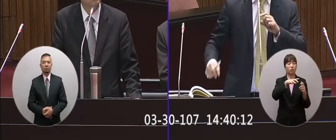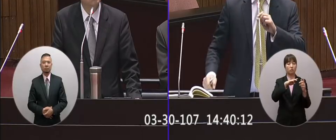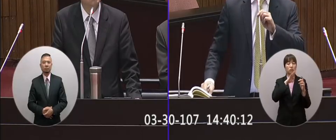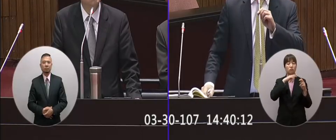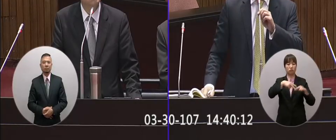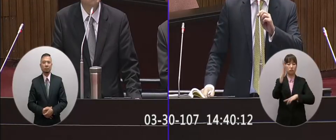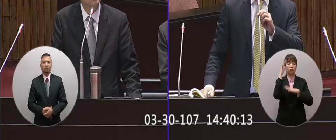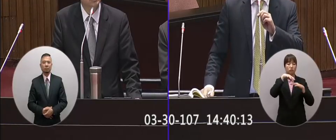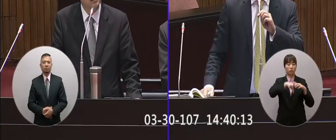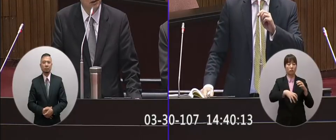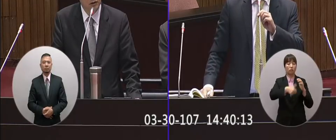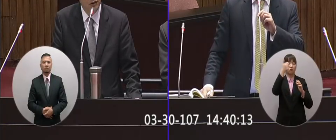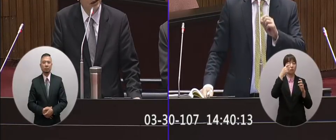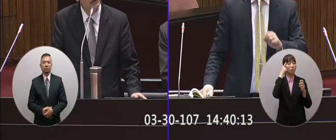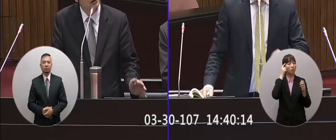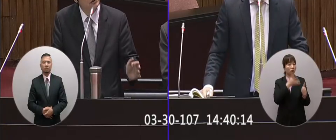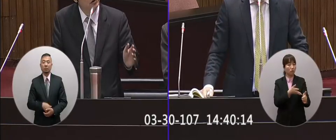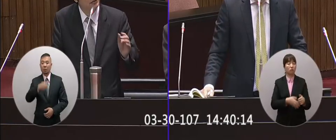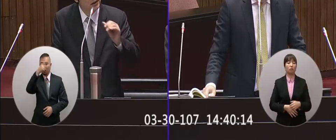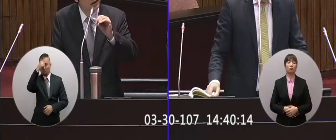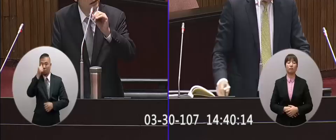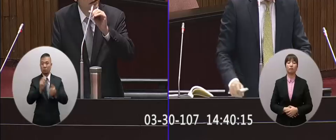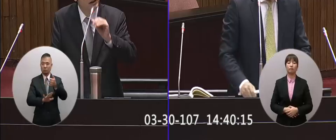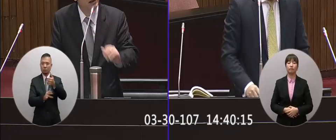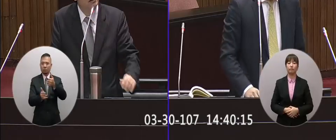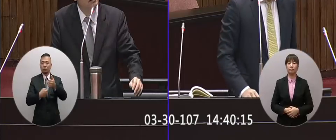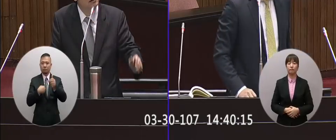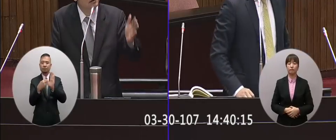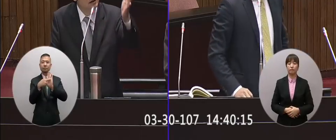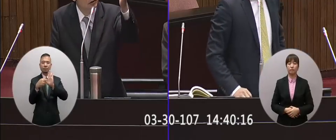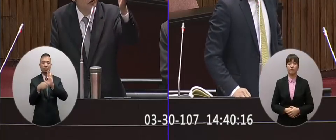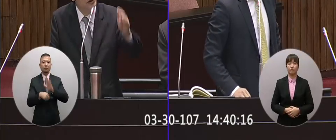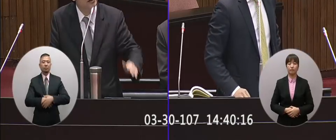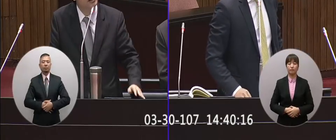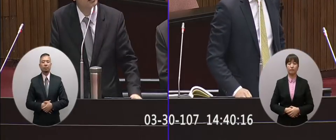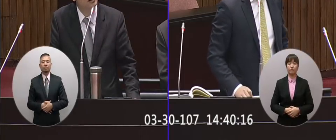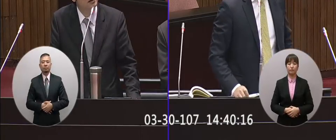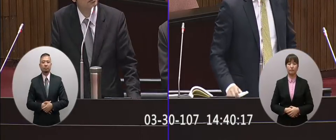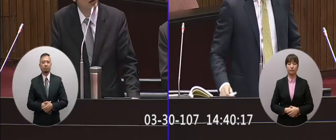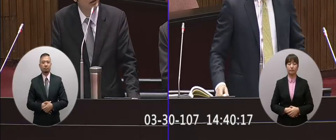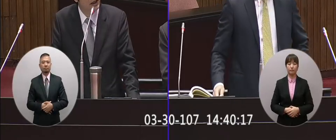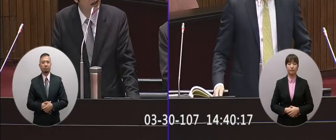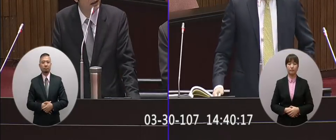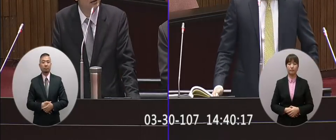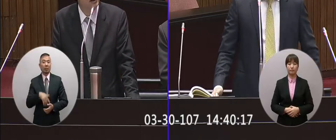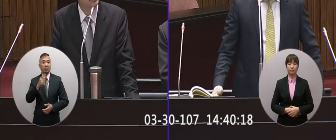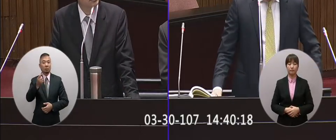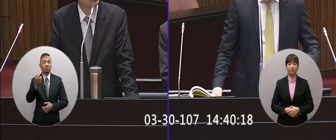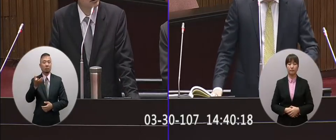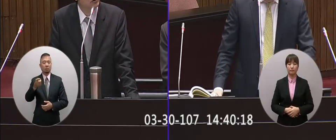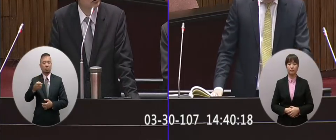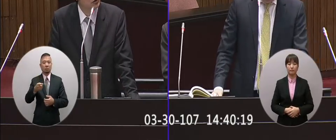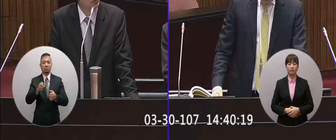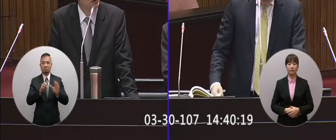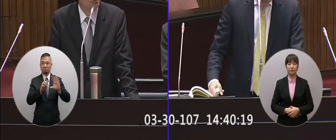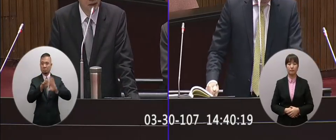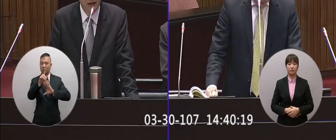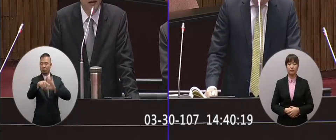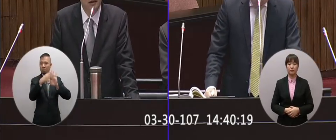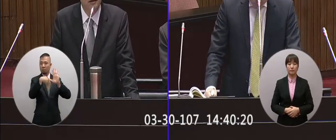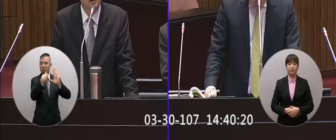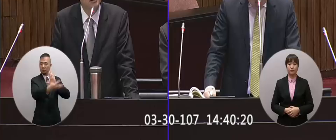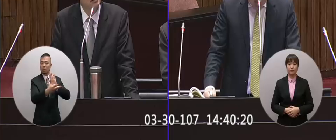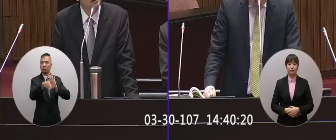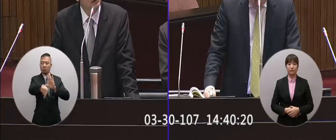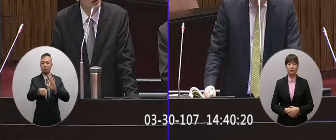在是院会总质询嘛。 是黄委员，我跟你说明，因为从你这个表格来看，它是有经过全面